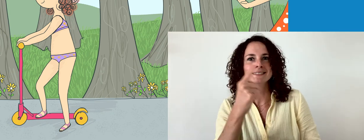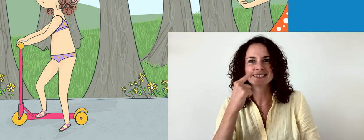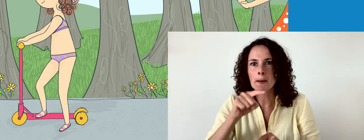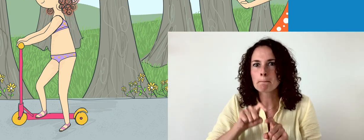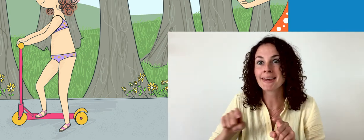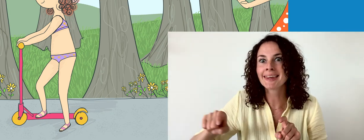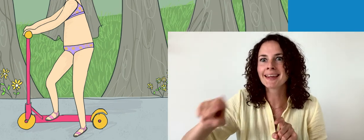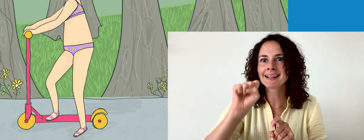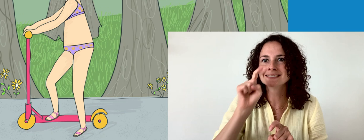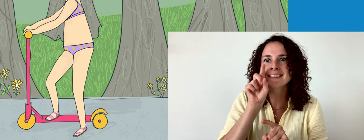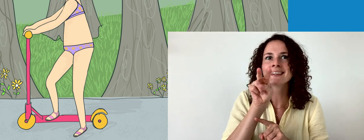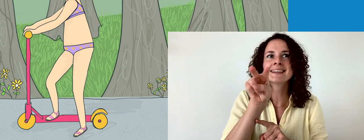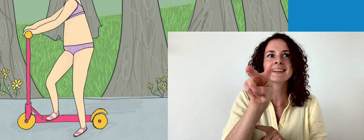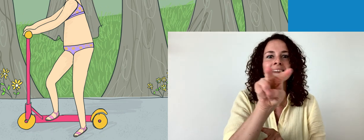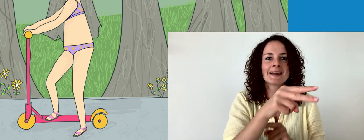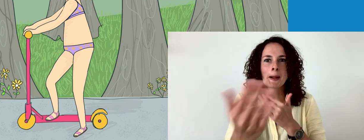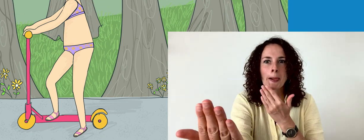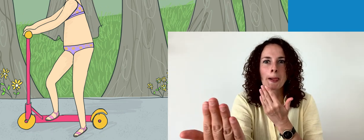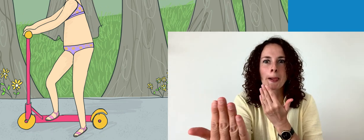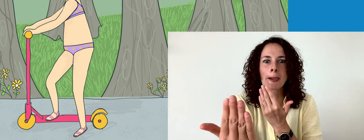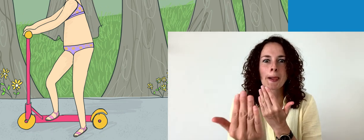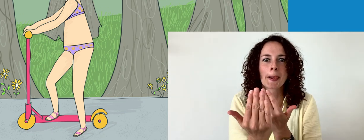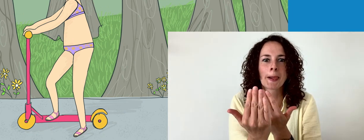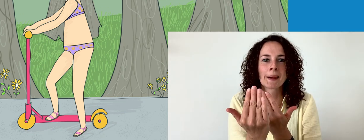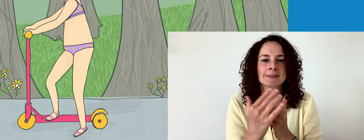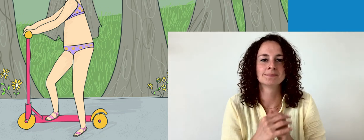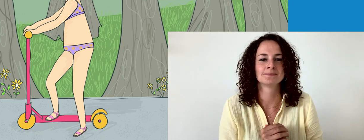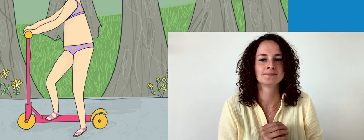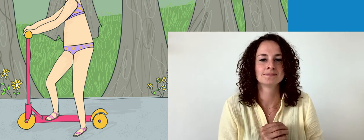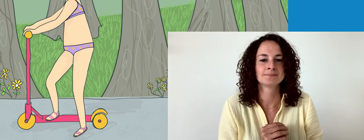Ode kan het veerse meer En het strand al zien liggen